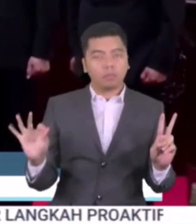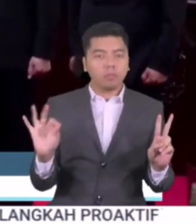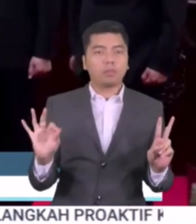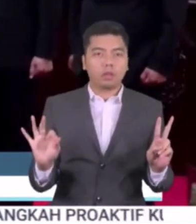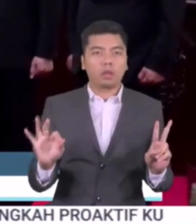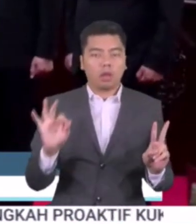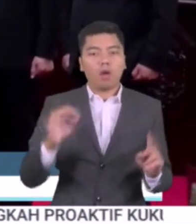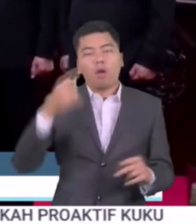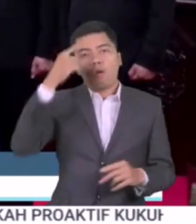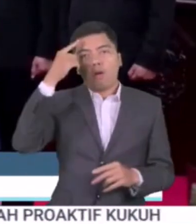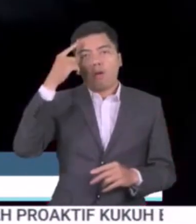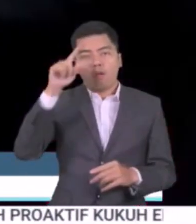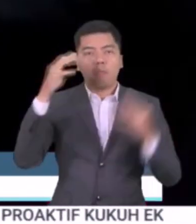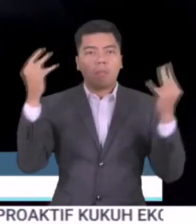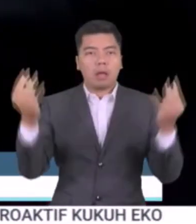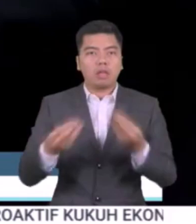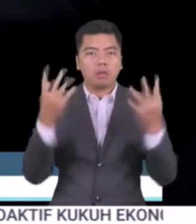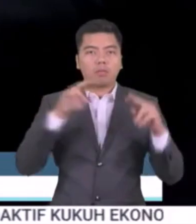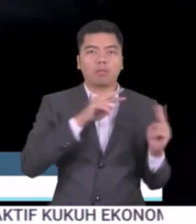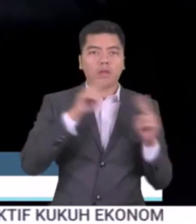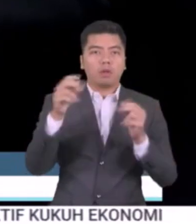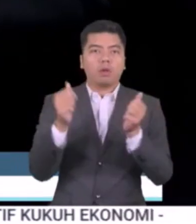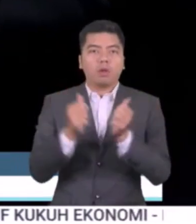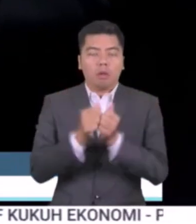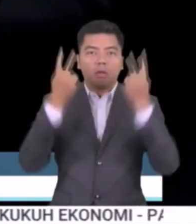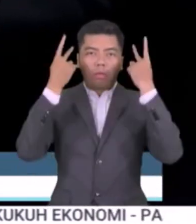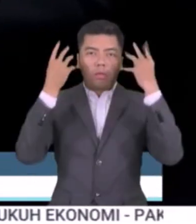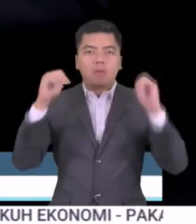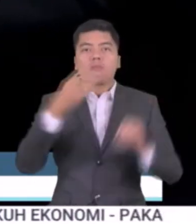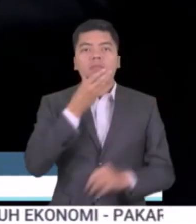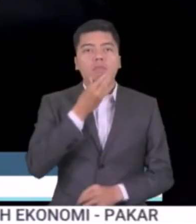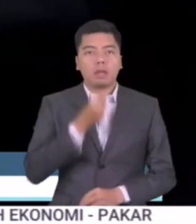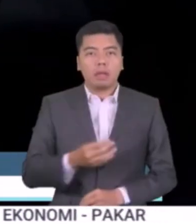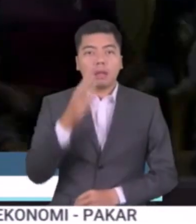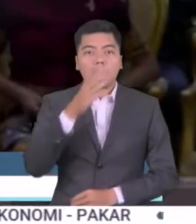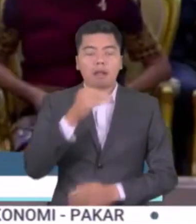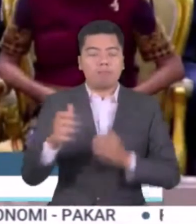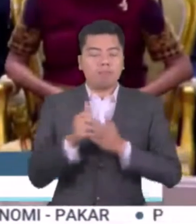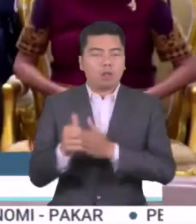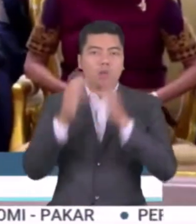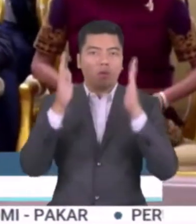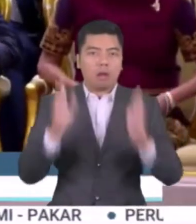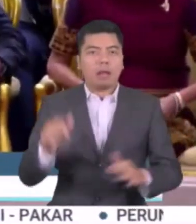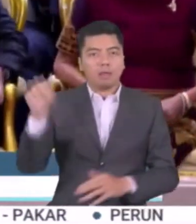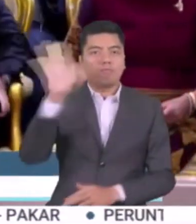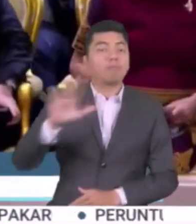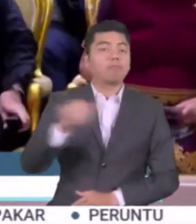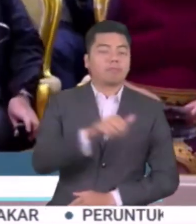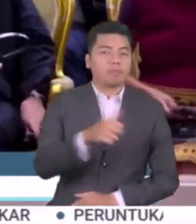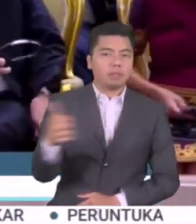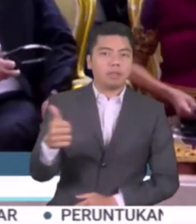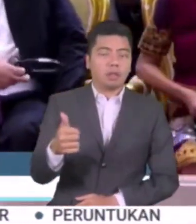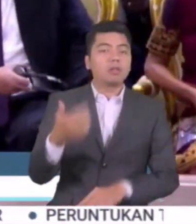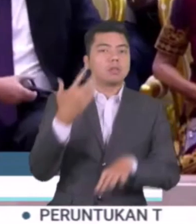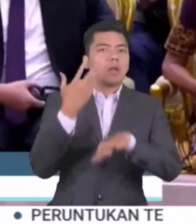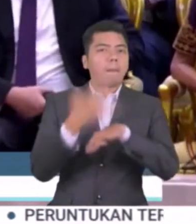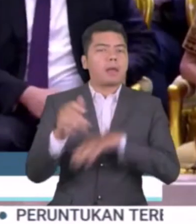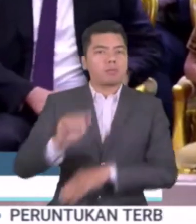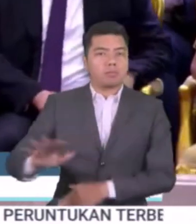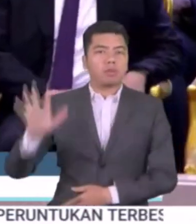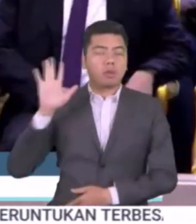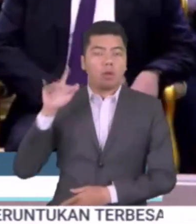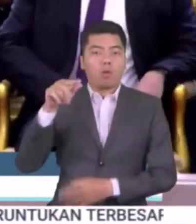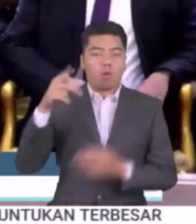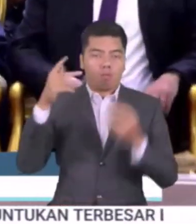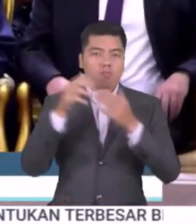2024-2029. Istiadat turut disaksikan Perdana Menteri Datuk Seri Anwar Ibrahim dan para pemimpin ASEAN lain. Selepas mengangkat sumpah, pemimpin